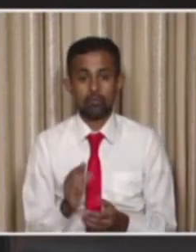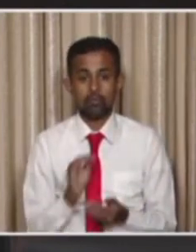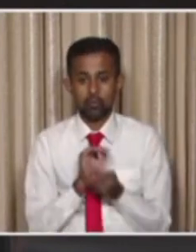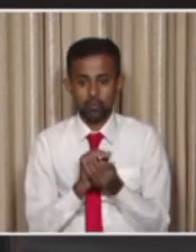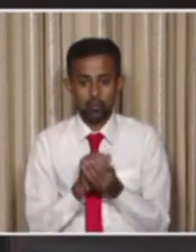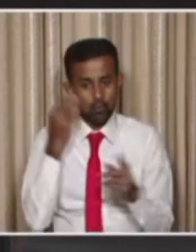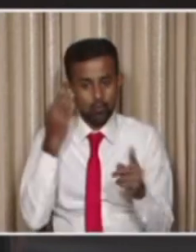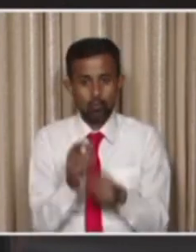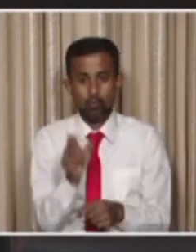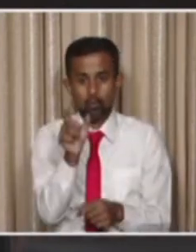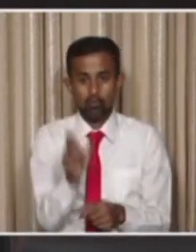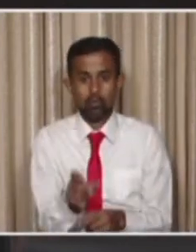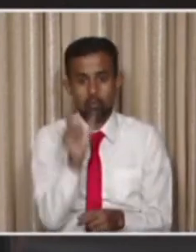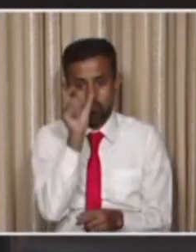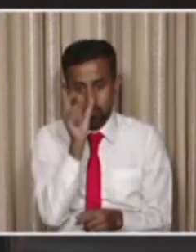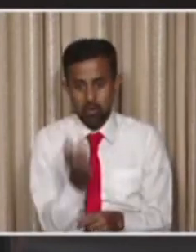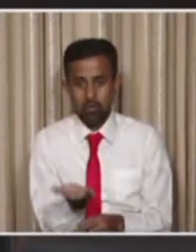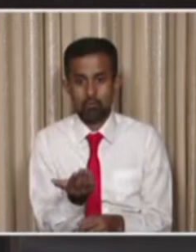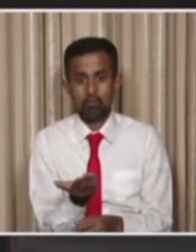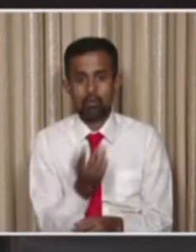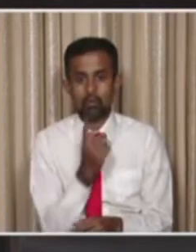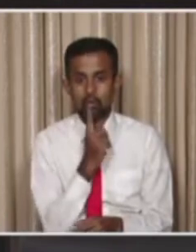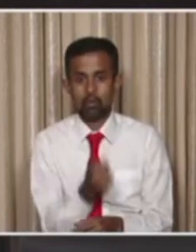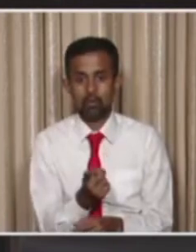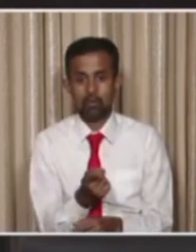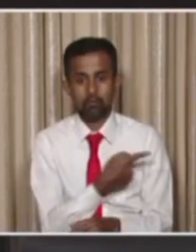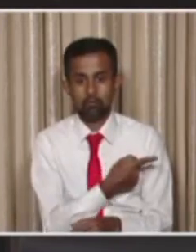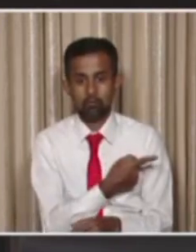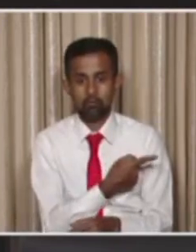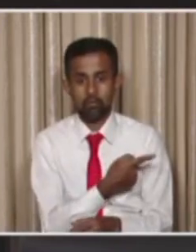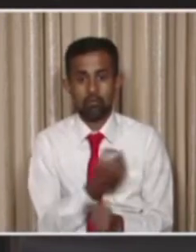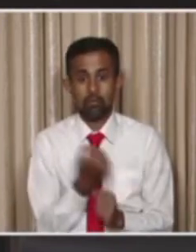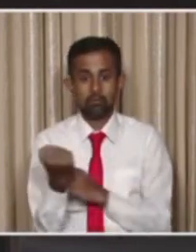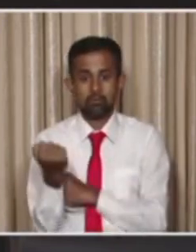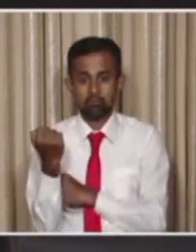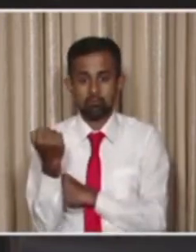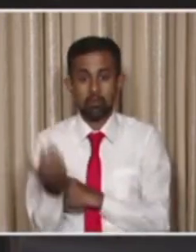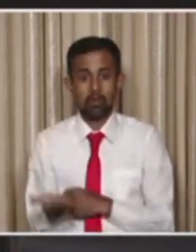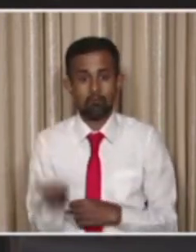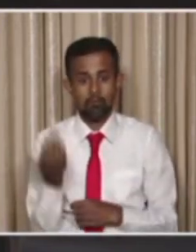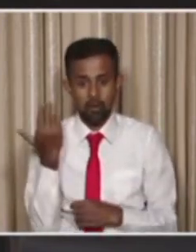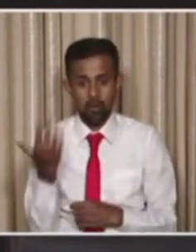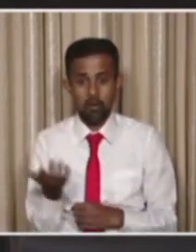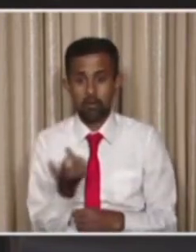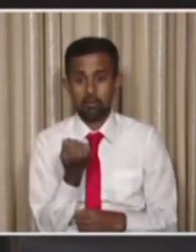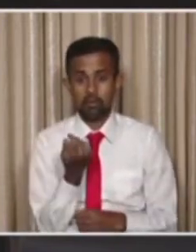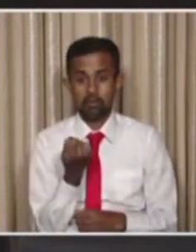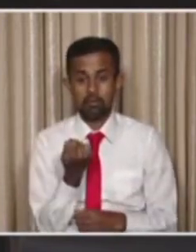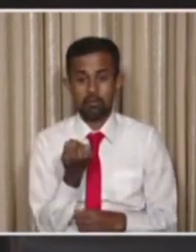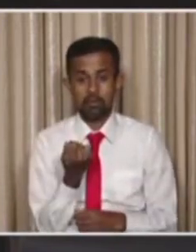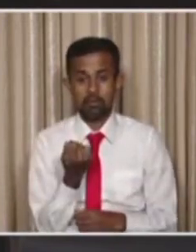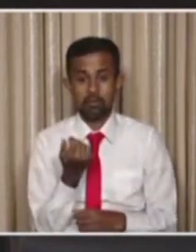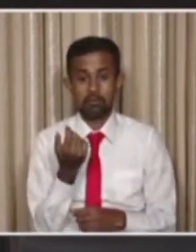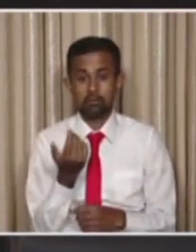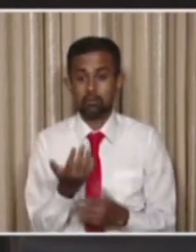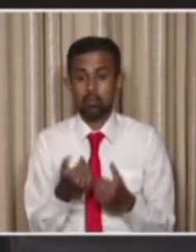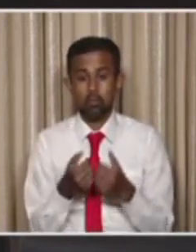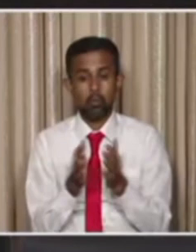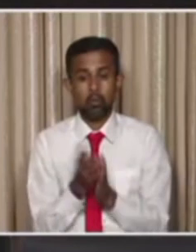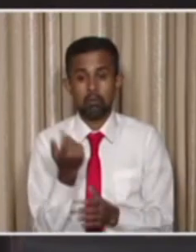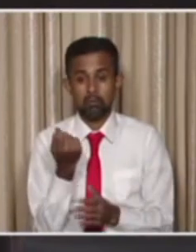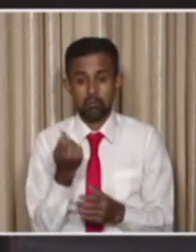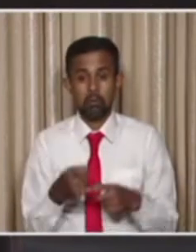පිළිබඳව ඔබතුමාගේ අවධානය යොමු කරන්න මම ඉල්ලනවා. මොකද හේතුව මේගොල්ලෝ බොහොම බලවත්. බොහොම බලවත් කියන්නේ මුදලින් අල්ලන්නේ නැති තනක් නෑ මම නැවතත්